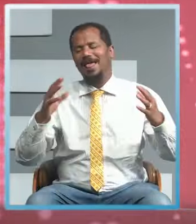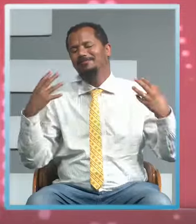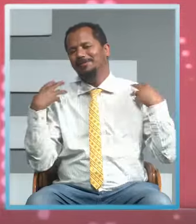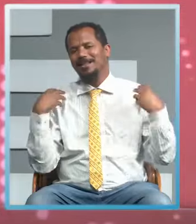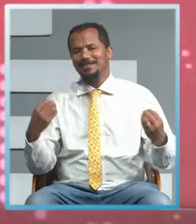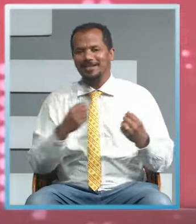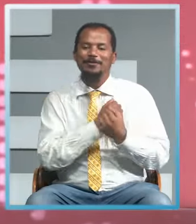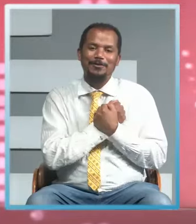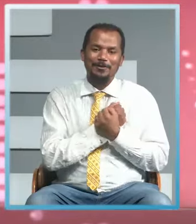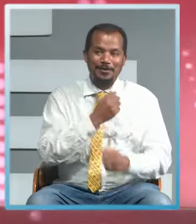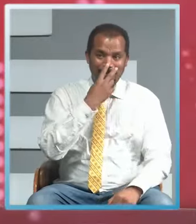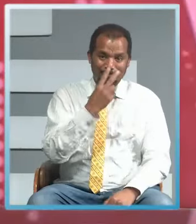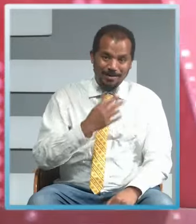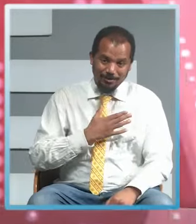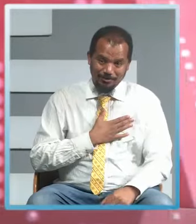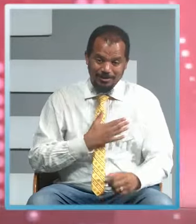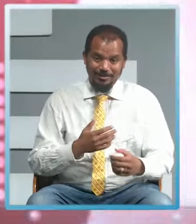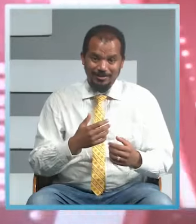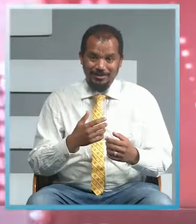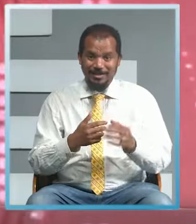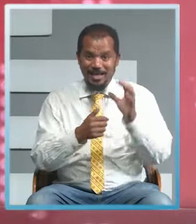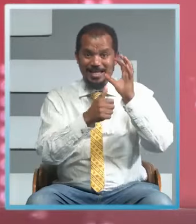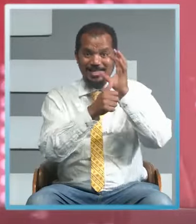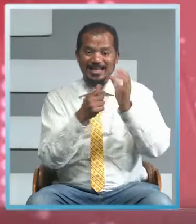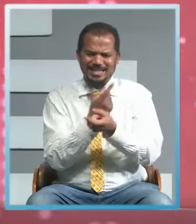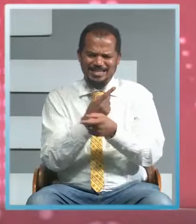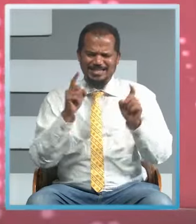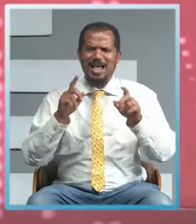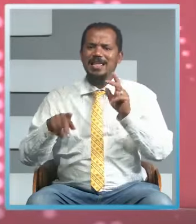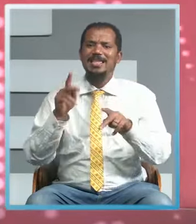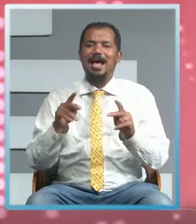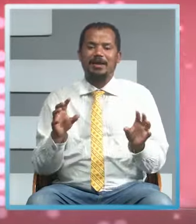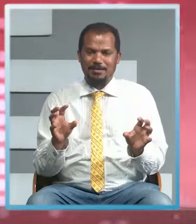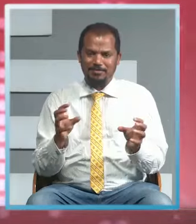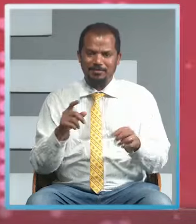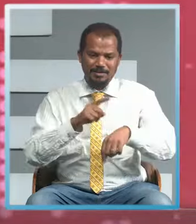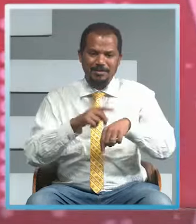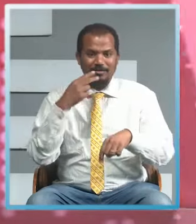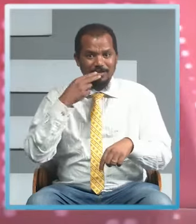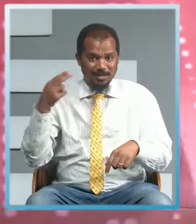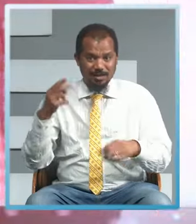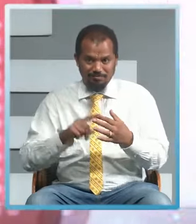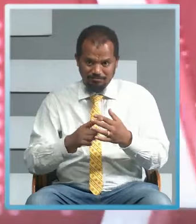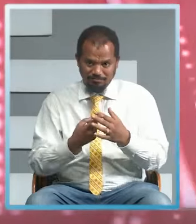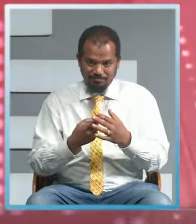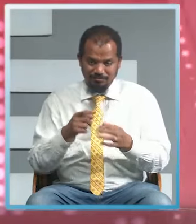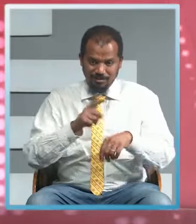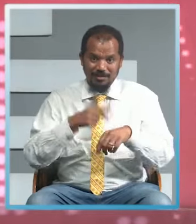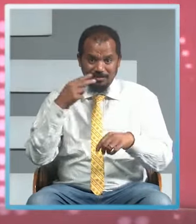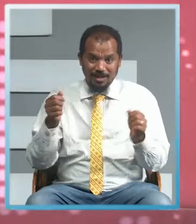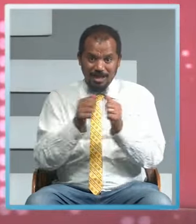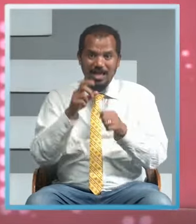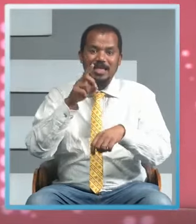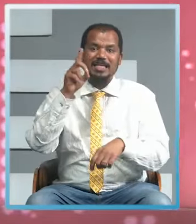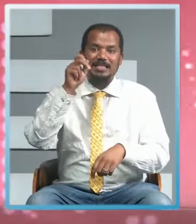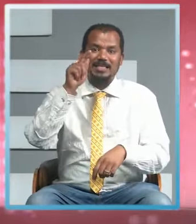ሰላም ጤና ይስጥልን የተወደዳችሁ ተመልካቾቻችን ከኢሳት ነጻ የህዝብ ሚዲያ የሰዓቱ ዜና ተጀምሯል። ከሰዓቱ